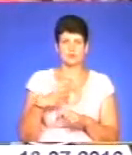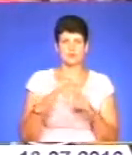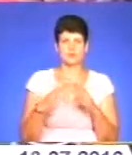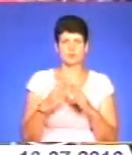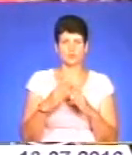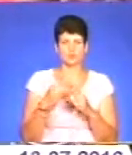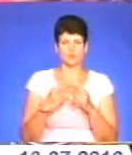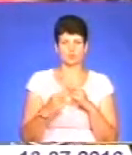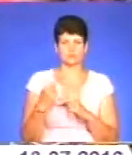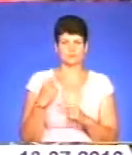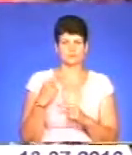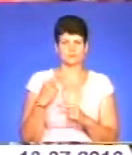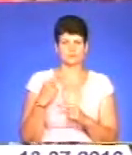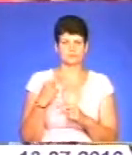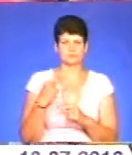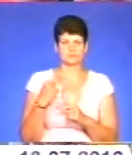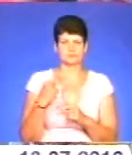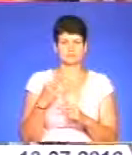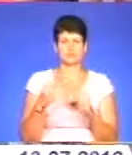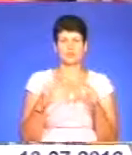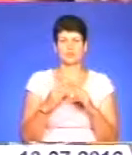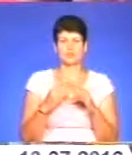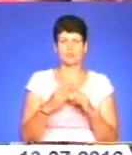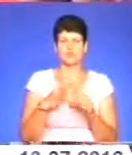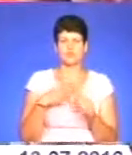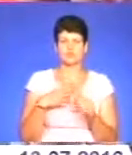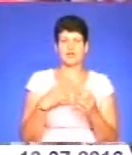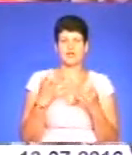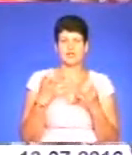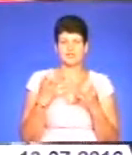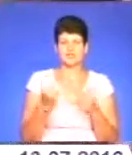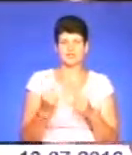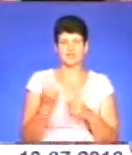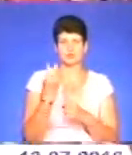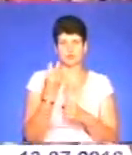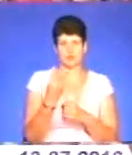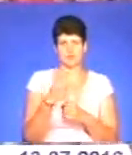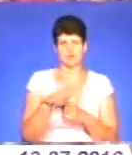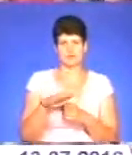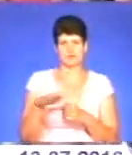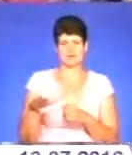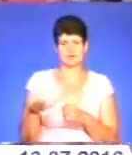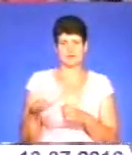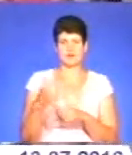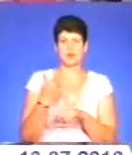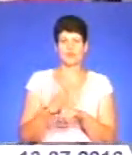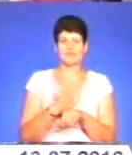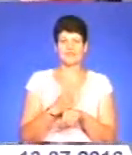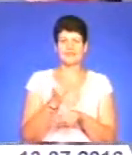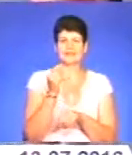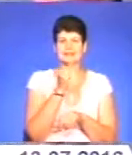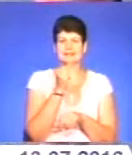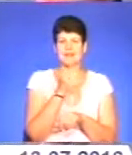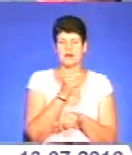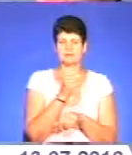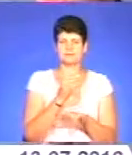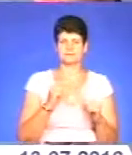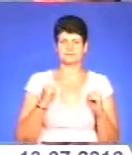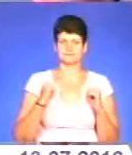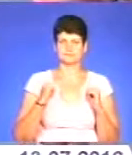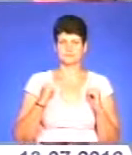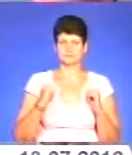додому. Вдома його чекають ще, крім мене, ще троє діток. Головне там зберігати